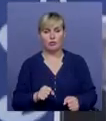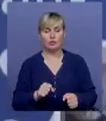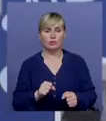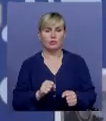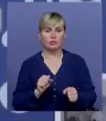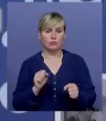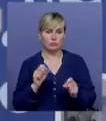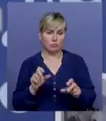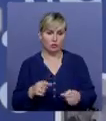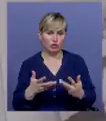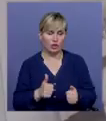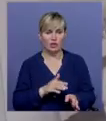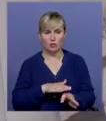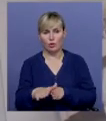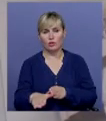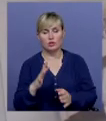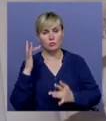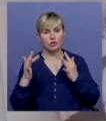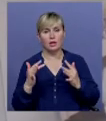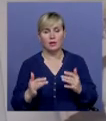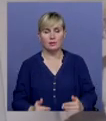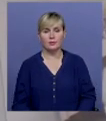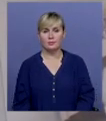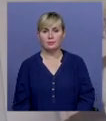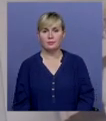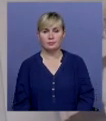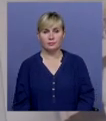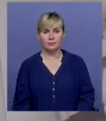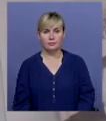исполнилась. Тимур Адильханов, Арлан Абдельбаев, телеканал Алматы, Алматинская область.